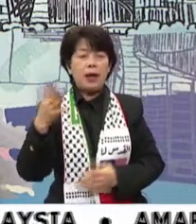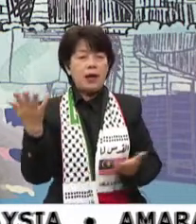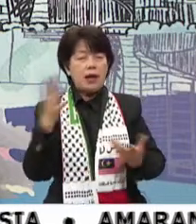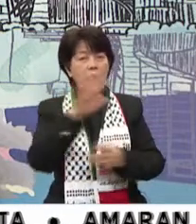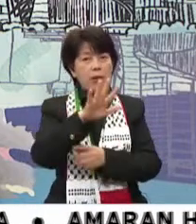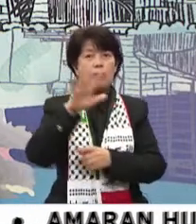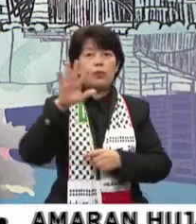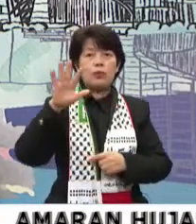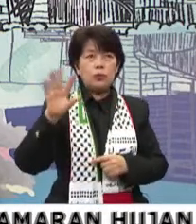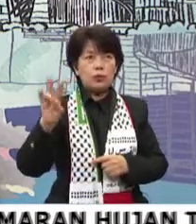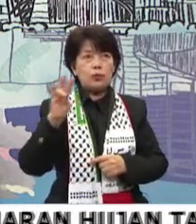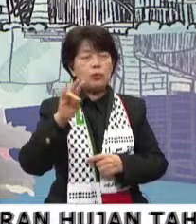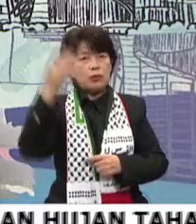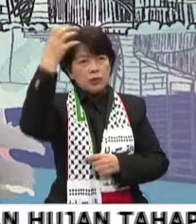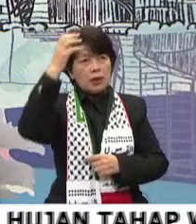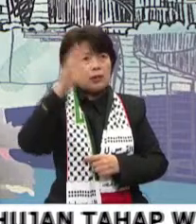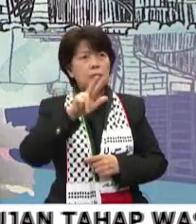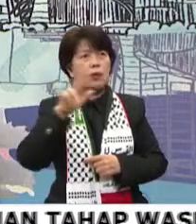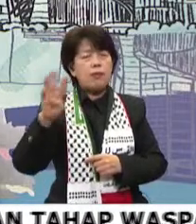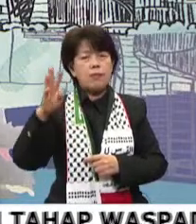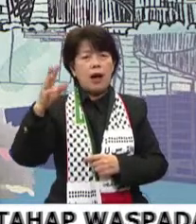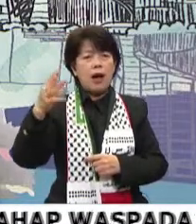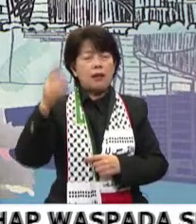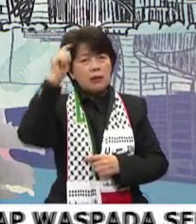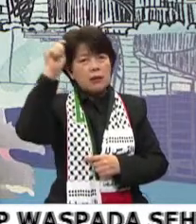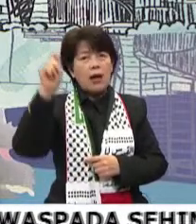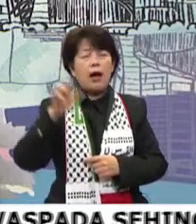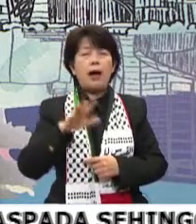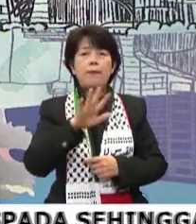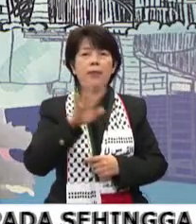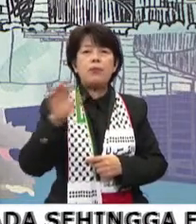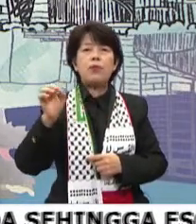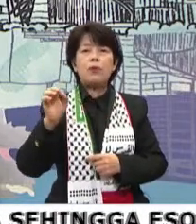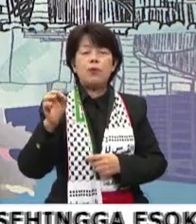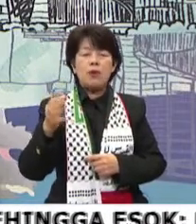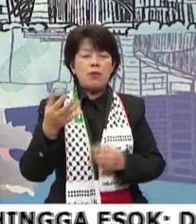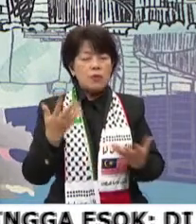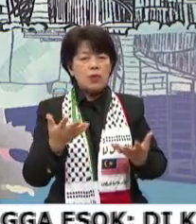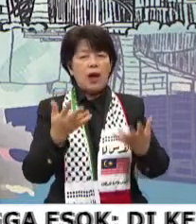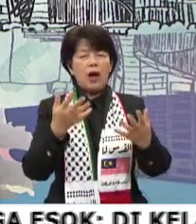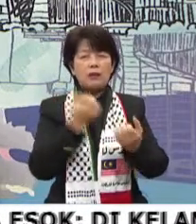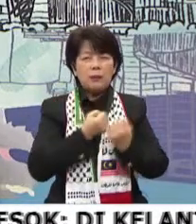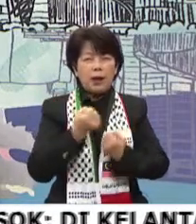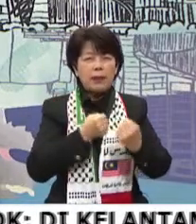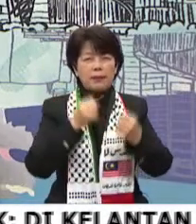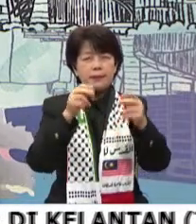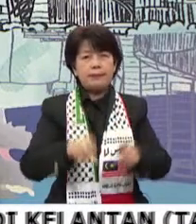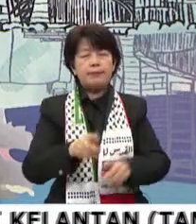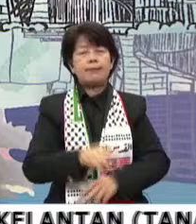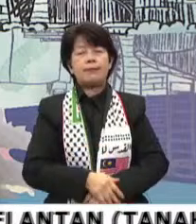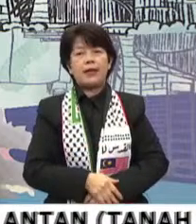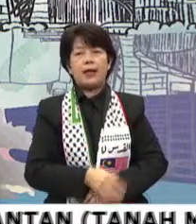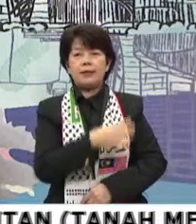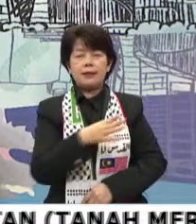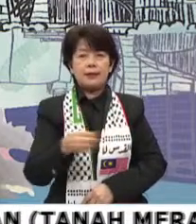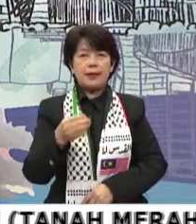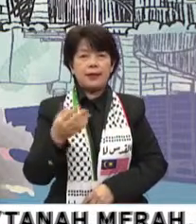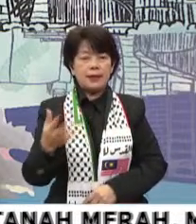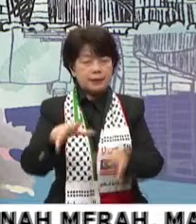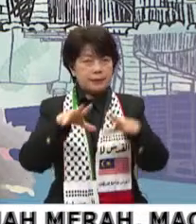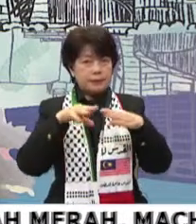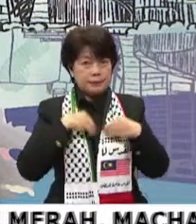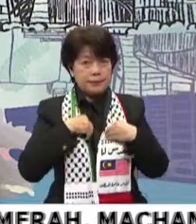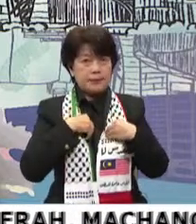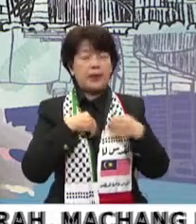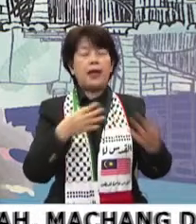87 Selangor 34 dan Terengganu seramai 40 mangsa dan seterusnya antara data yang kita terima berkenaan dengan